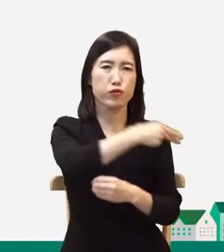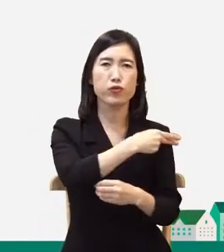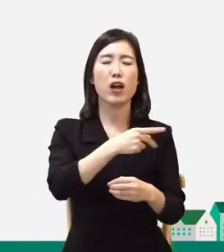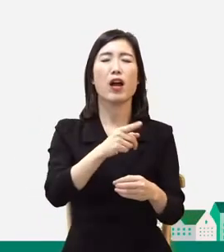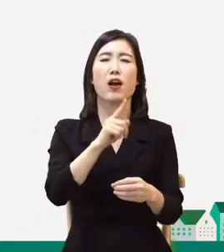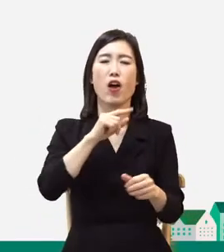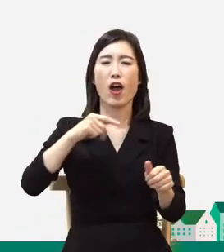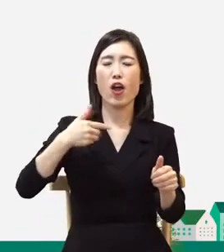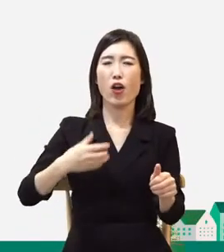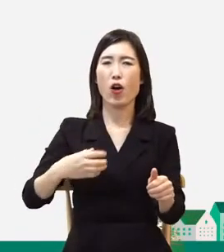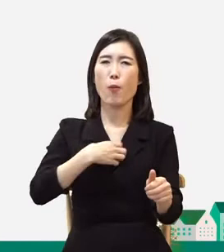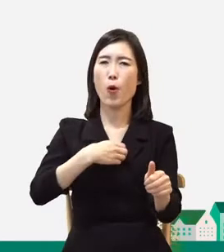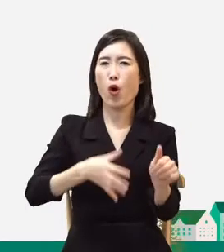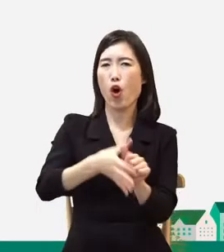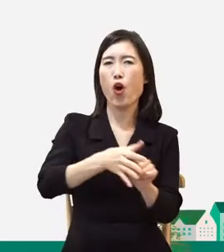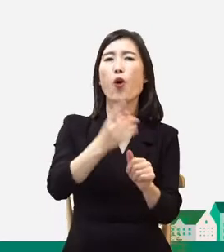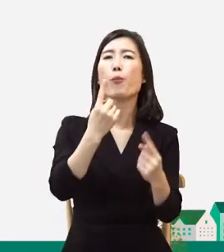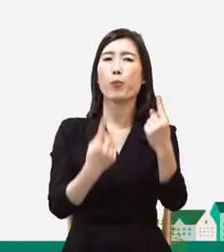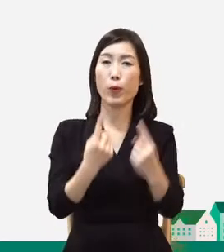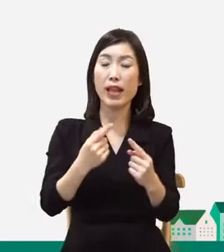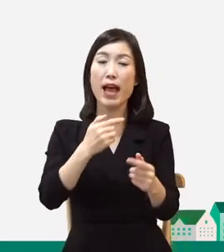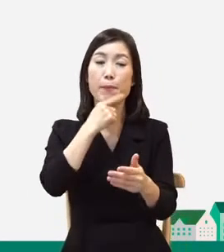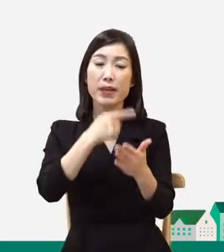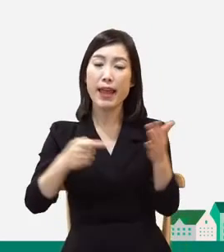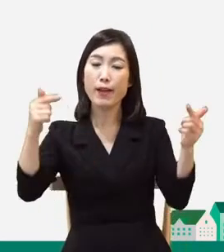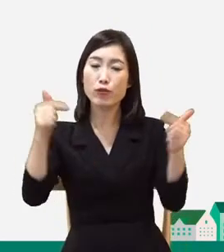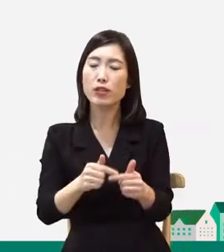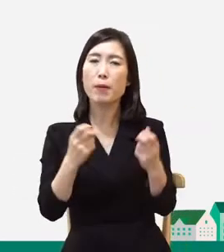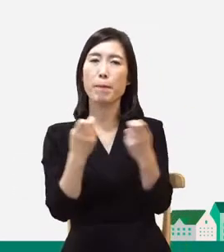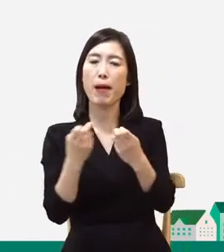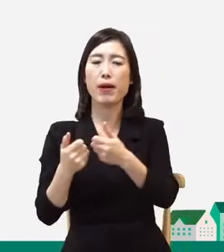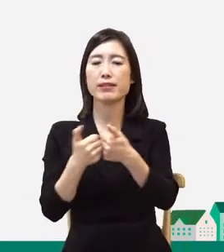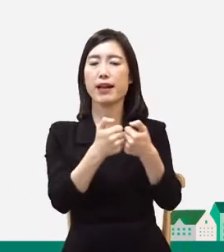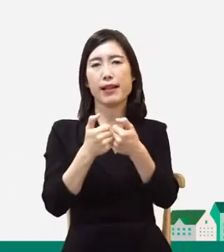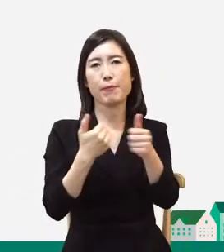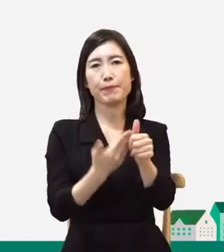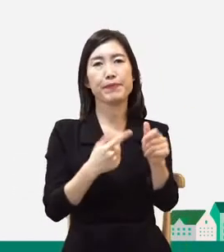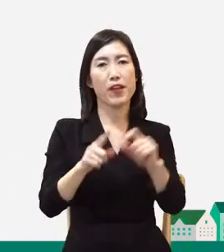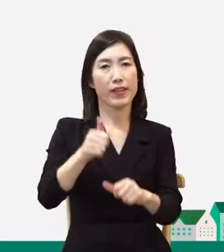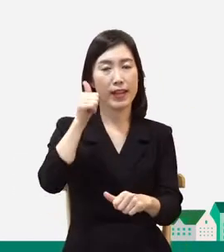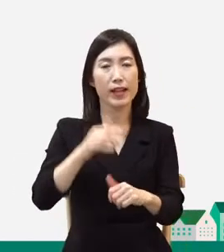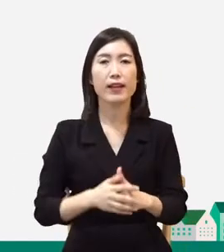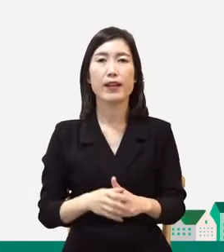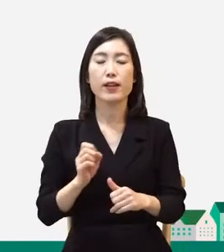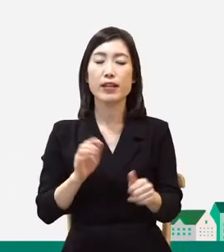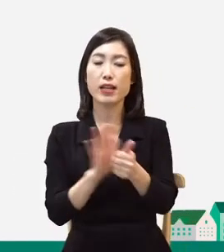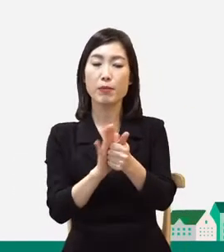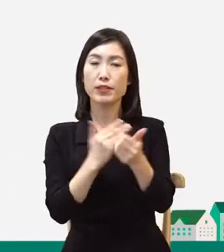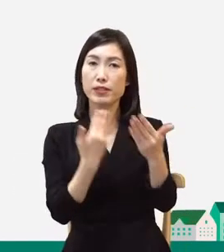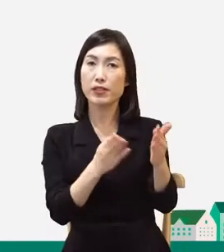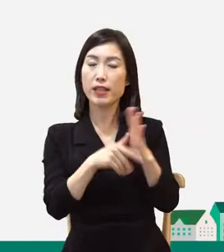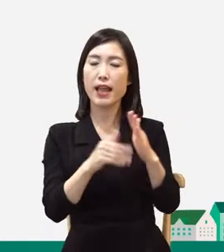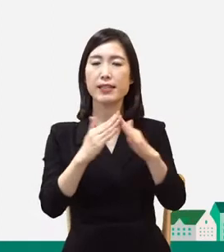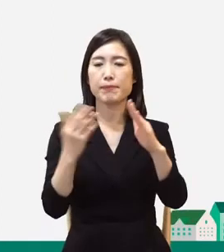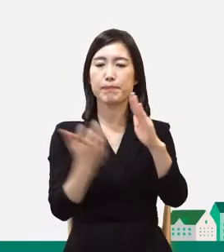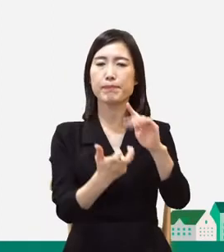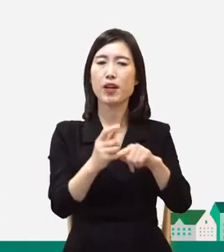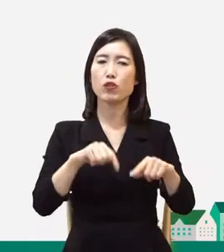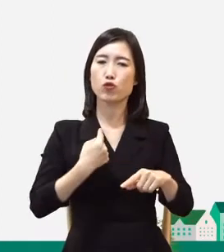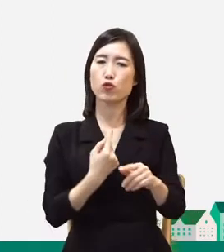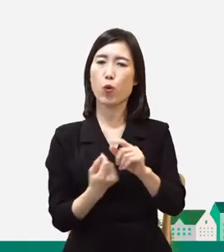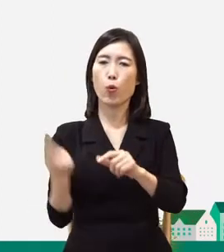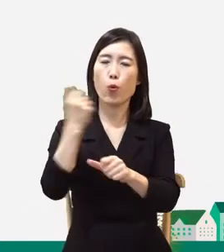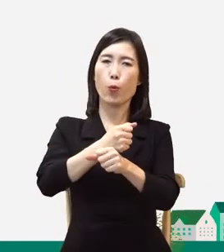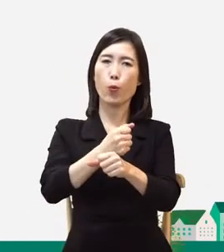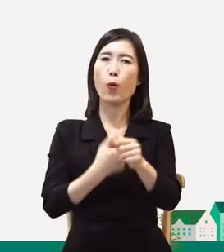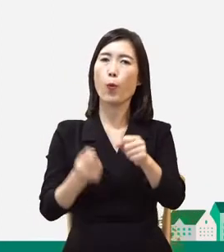접근 방식보다는 피해를 최소화하는 폐해 감소 접근 방법을 활용하고 있습니다. 서비스 제공 시 입주자의 역량 강화와